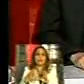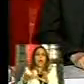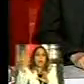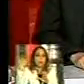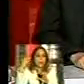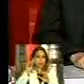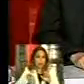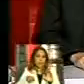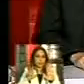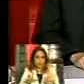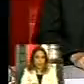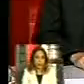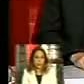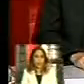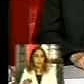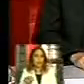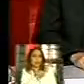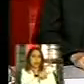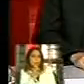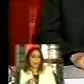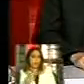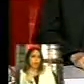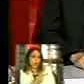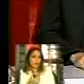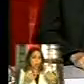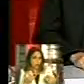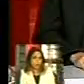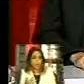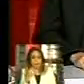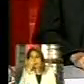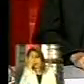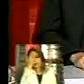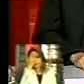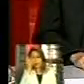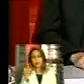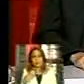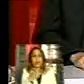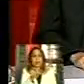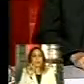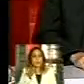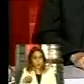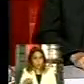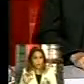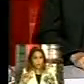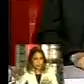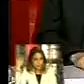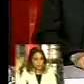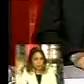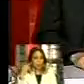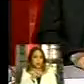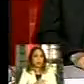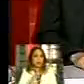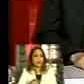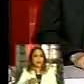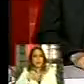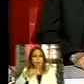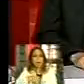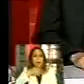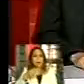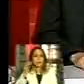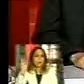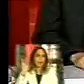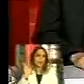נחמיה. כשנחמיה צריך להגיד, עכשיו הוא ככה... צריך להגיד שב-2010 אתה כתבת באמת מאמרים חוצבי להבות